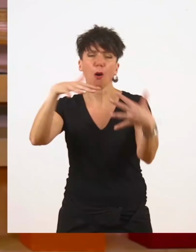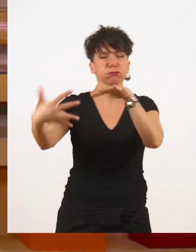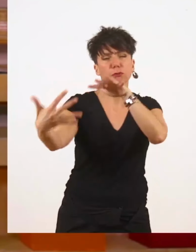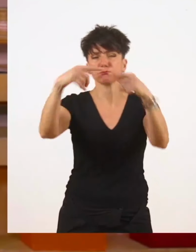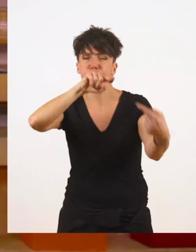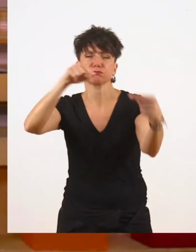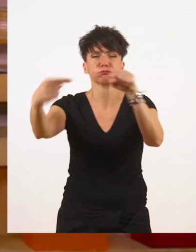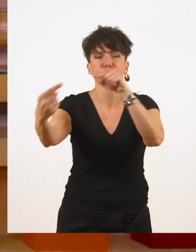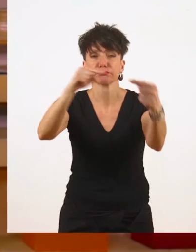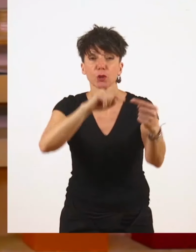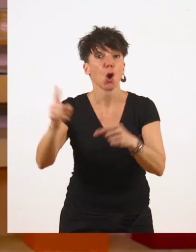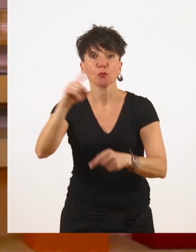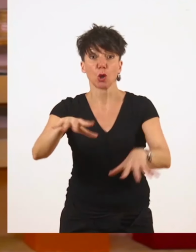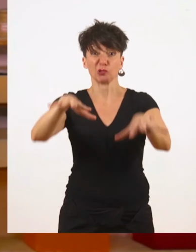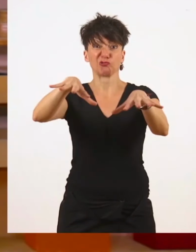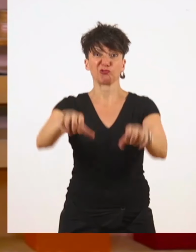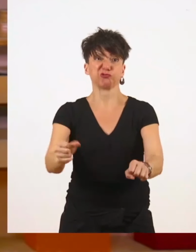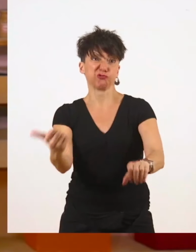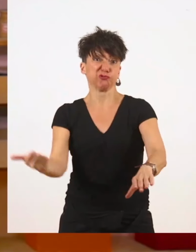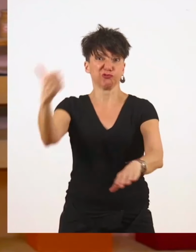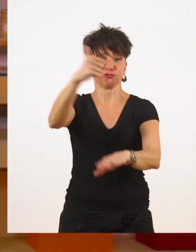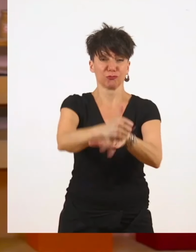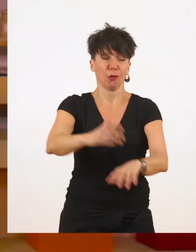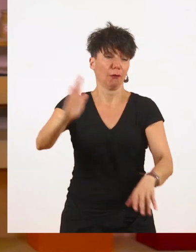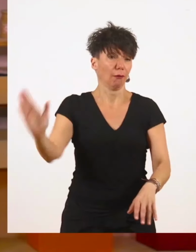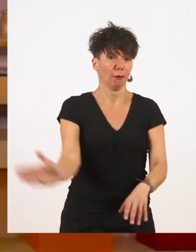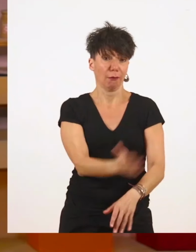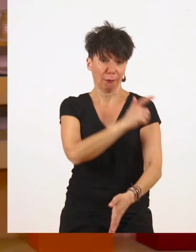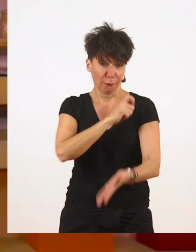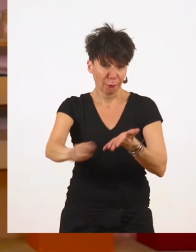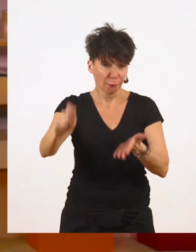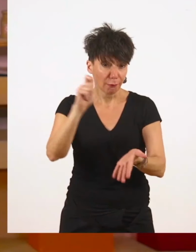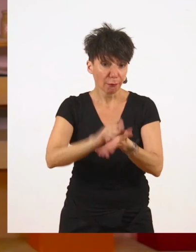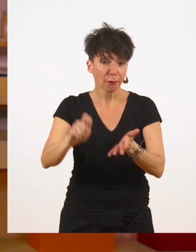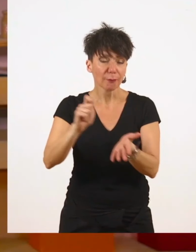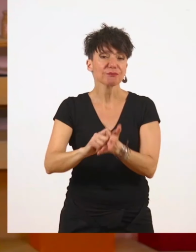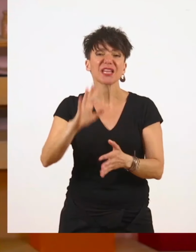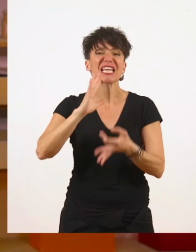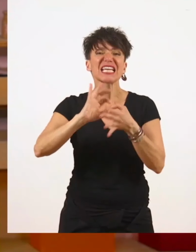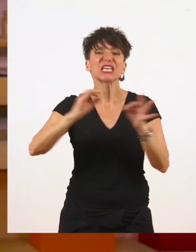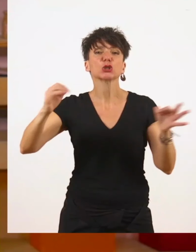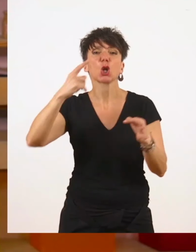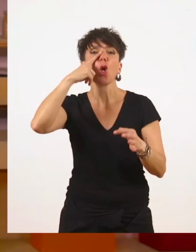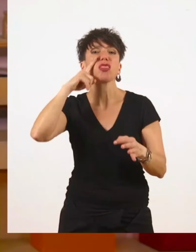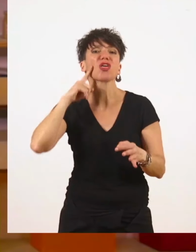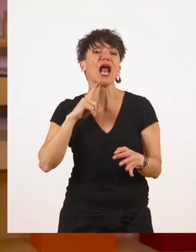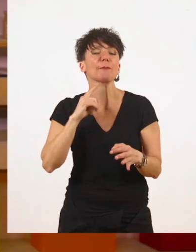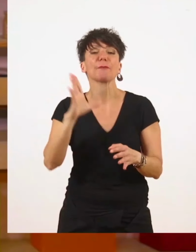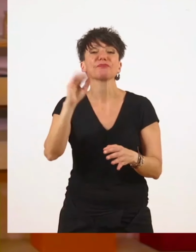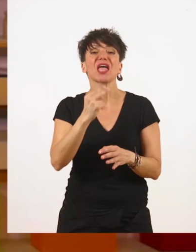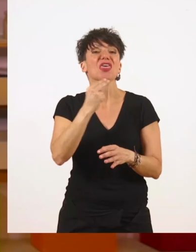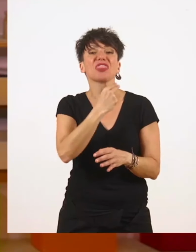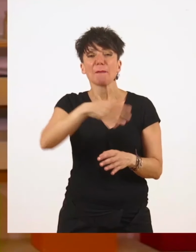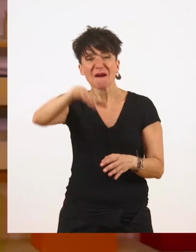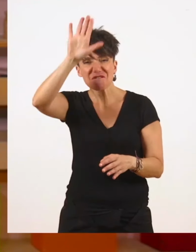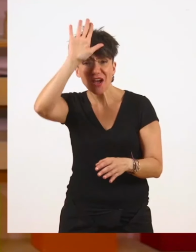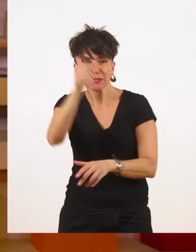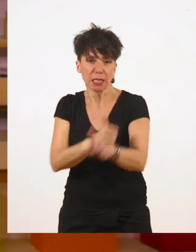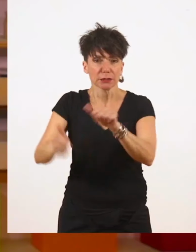θρόνου και για το ποιος θα πάρει την εξουσία, γράφτηκαν πάρα πολλά έργα του είδους του ιστορικού δράματος. Θα σας εξηγήσω